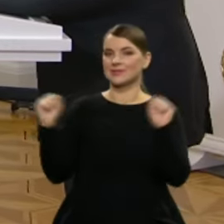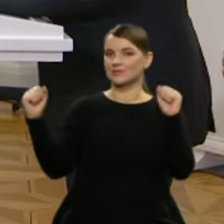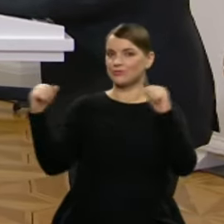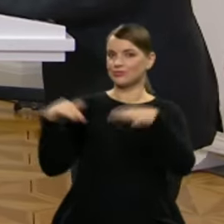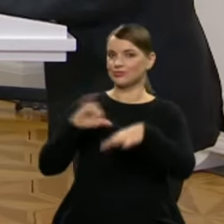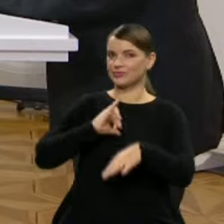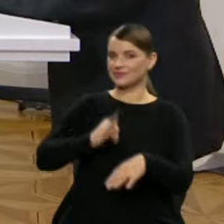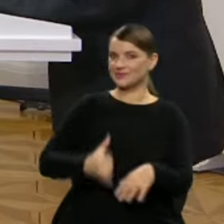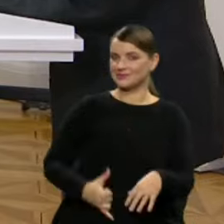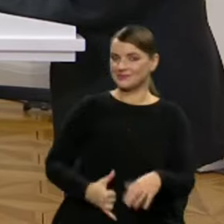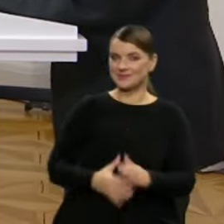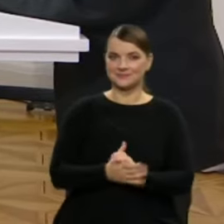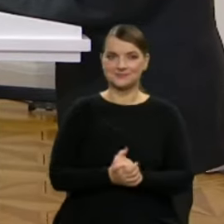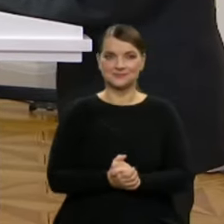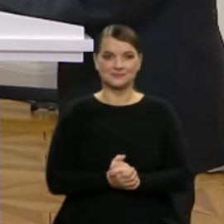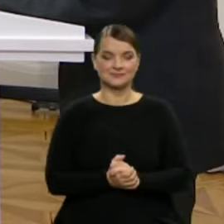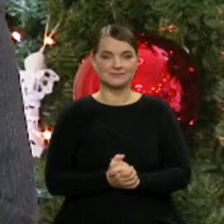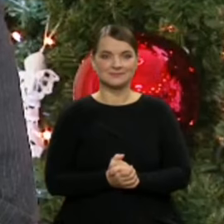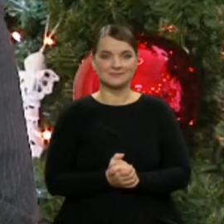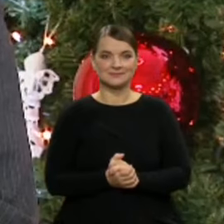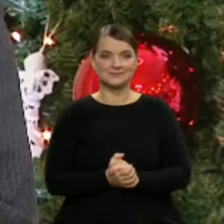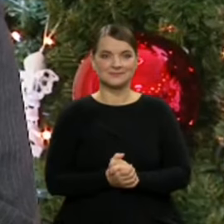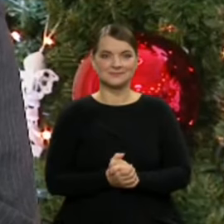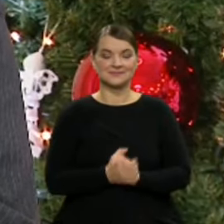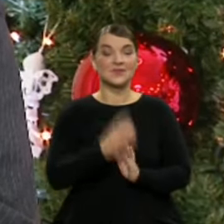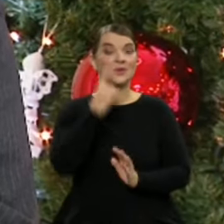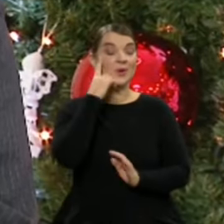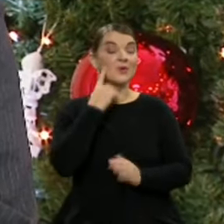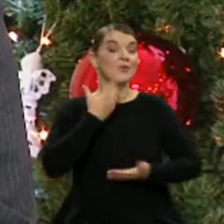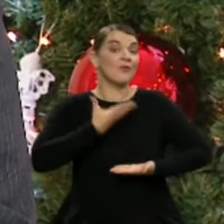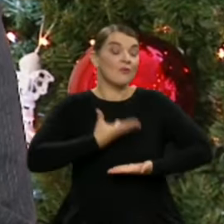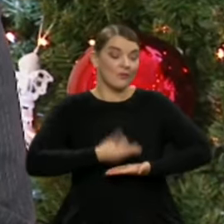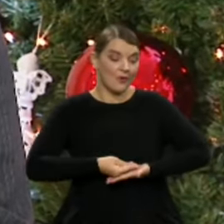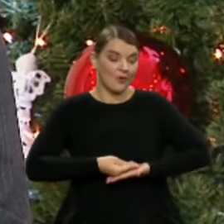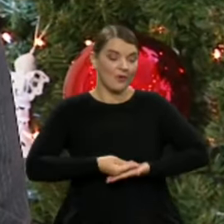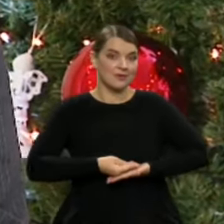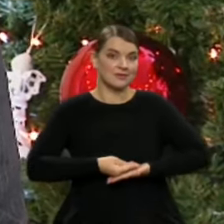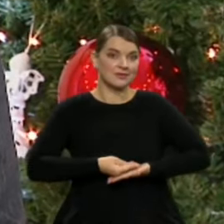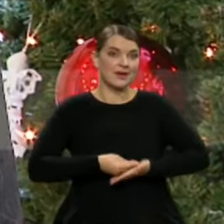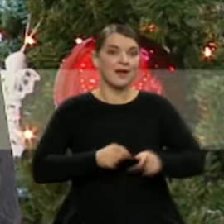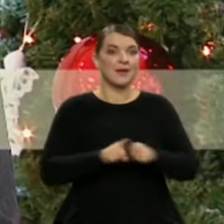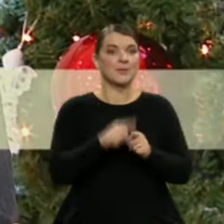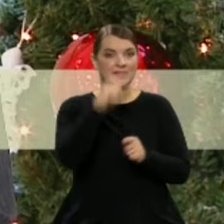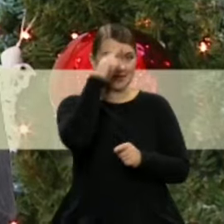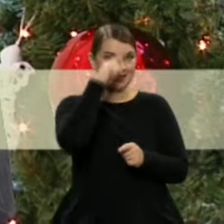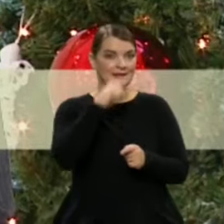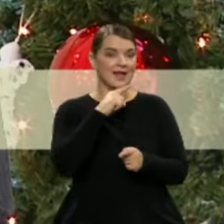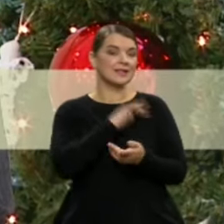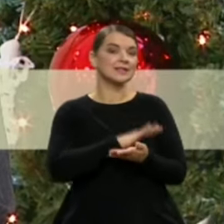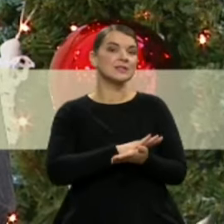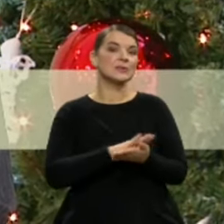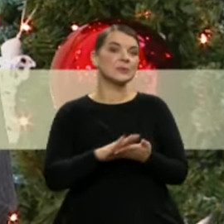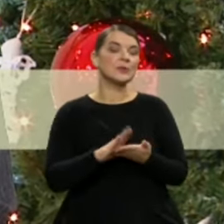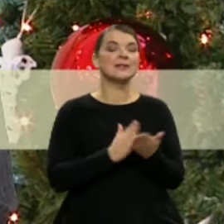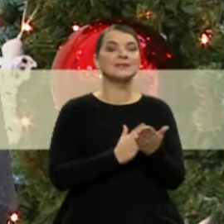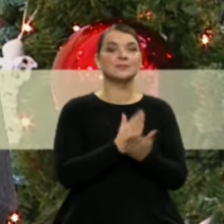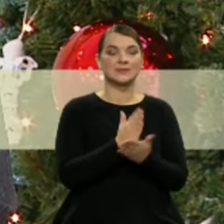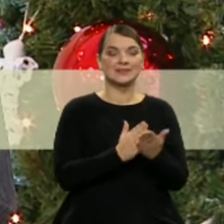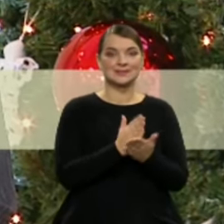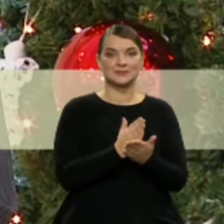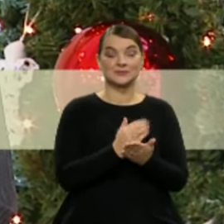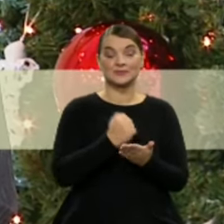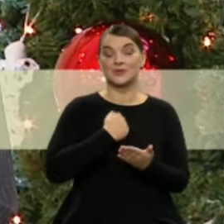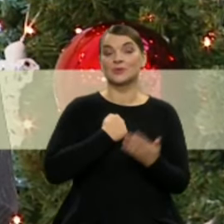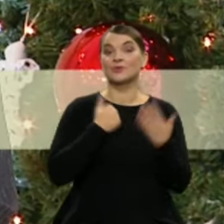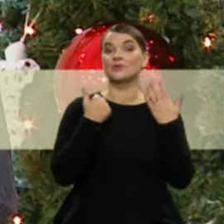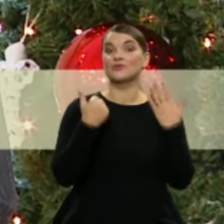Norėčiau su jumis pasidalinti savo kaip šeimos tėvo patirtimi. Esu 6 vaikų tėtis.